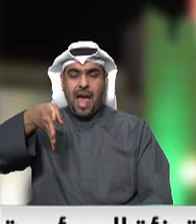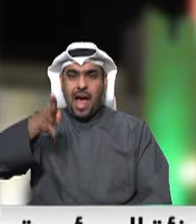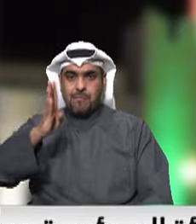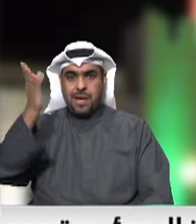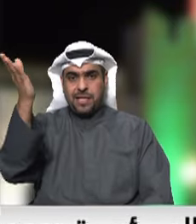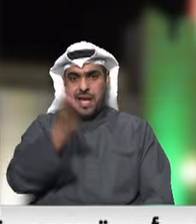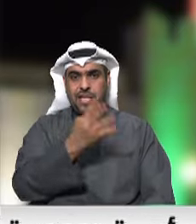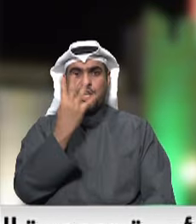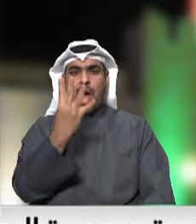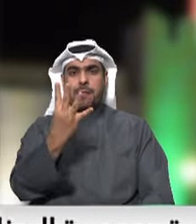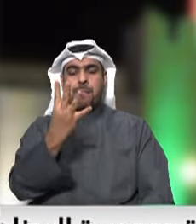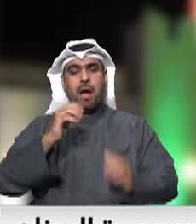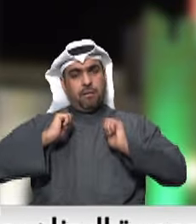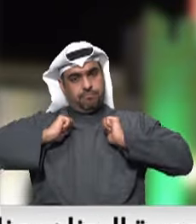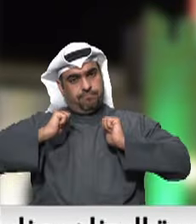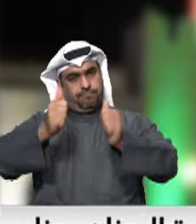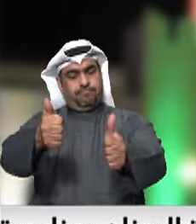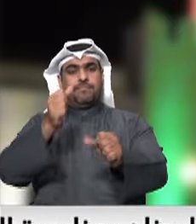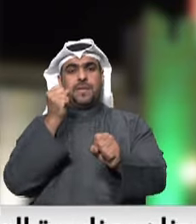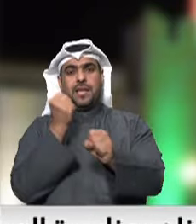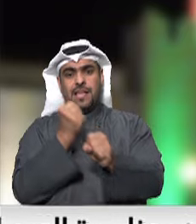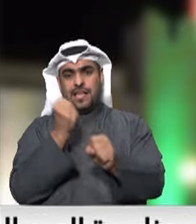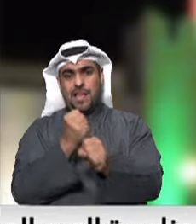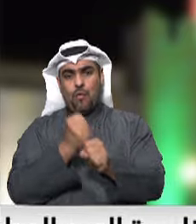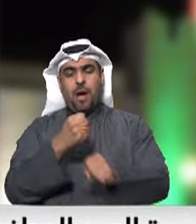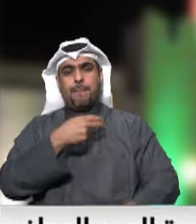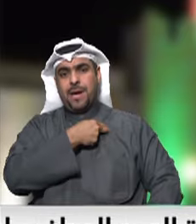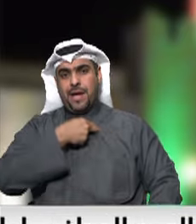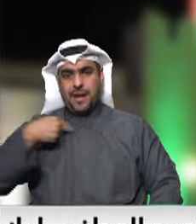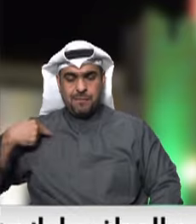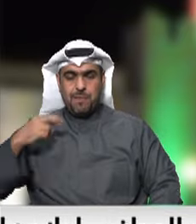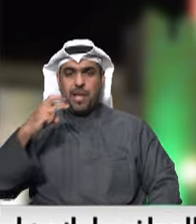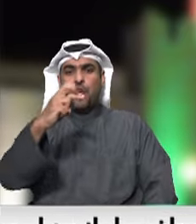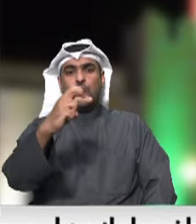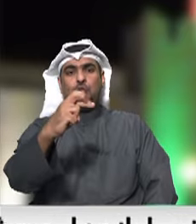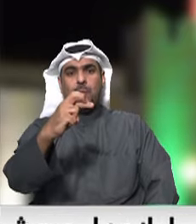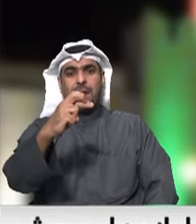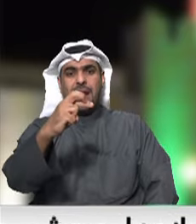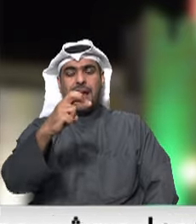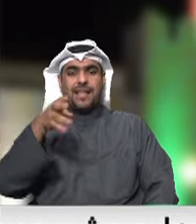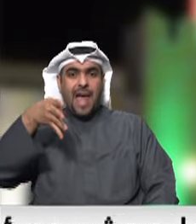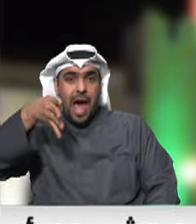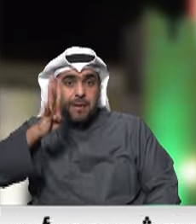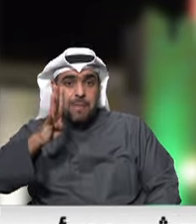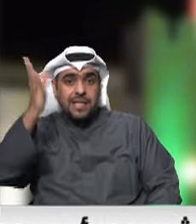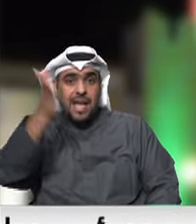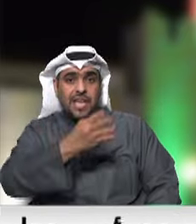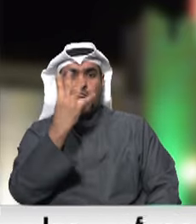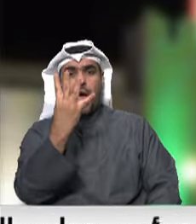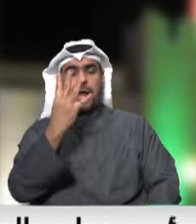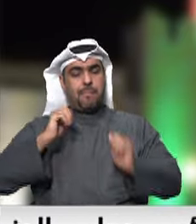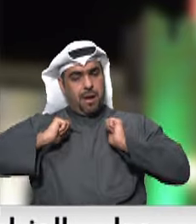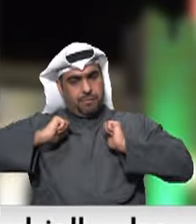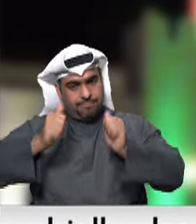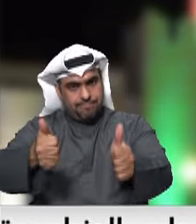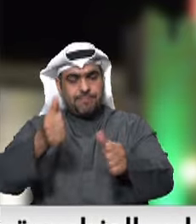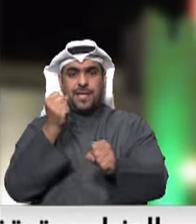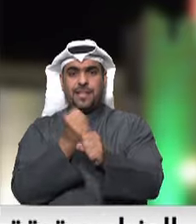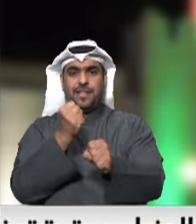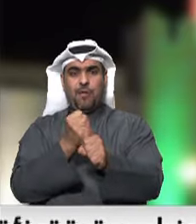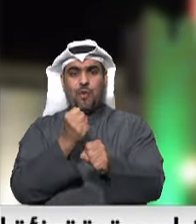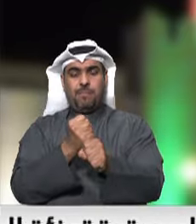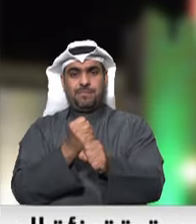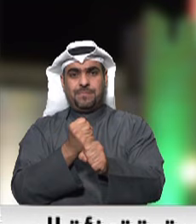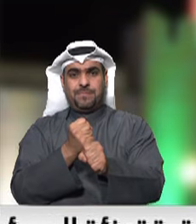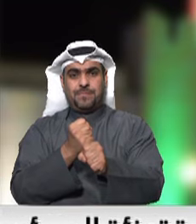عيد الفطر السعيد على ان يستانف الدوام الرسمي يوم الاحد الموافق ال 14 من ابريل 2024 على